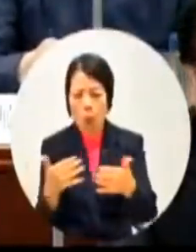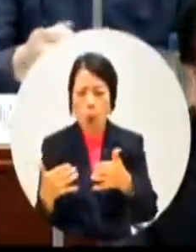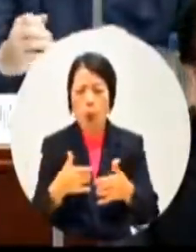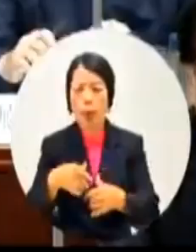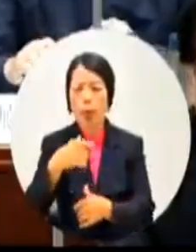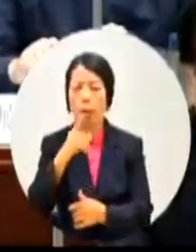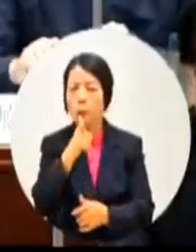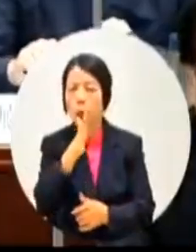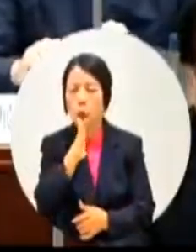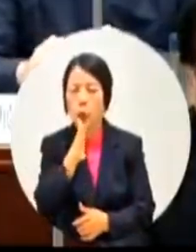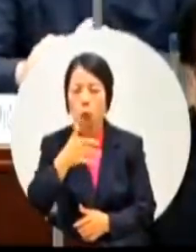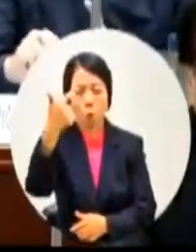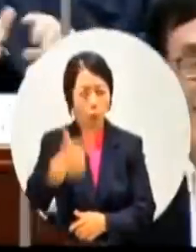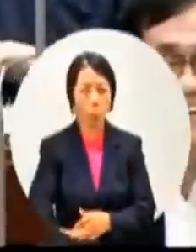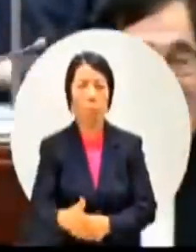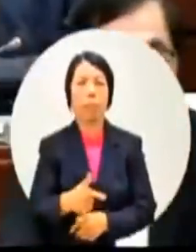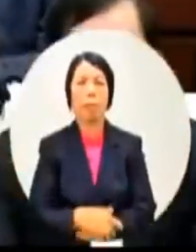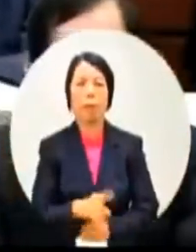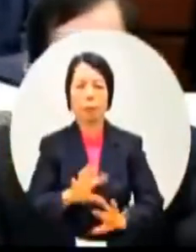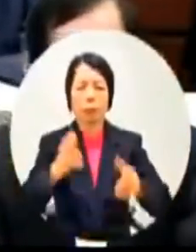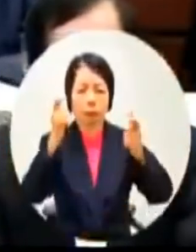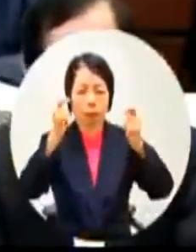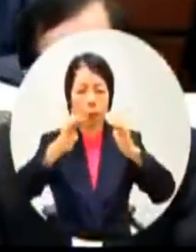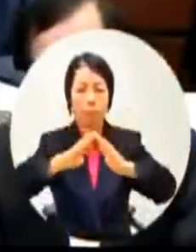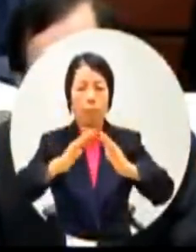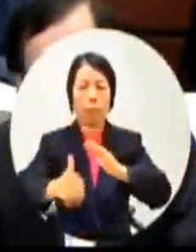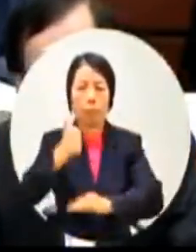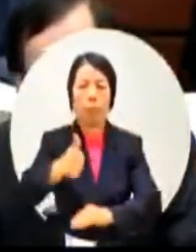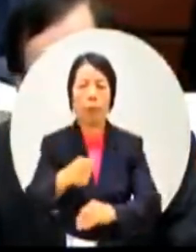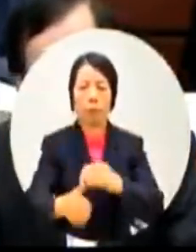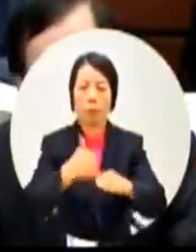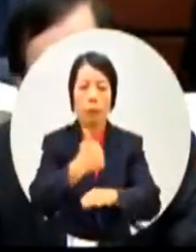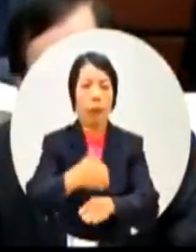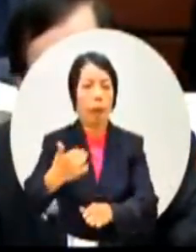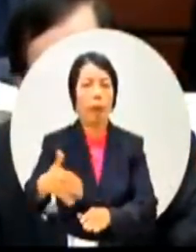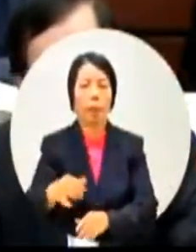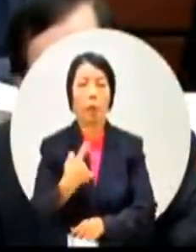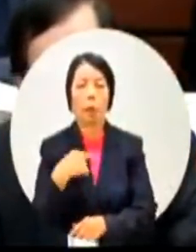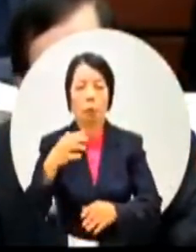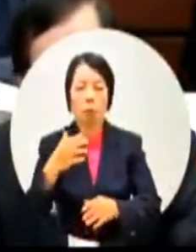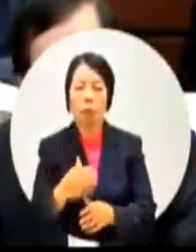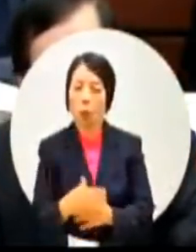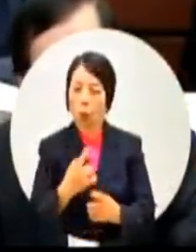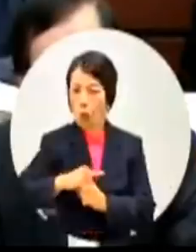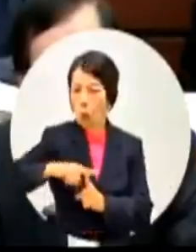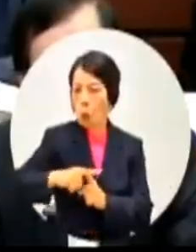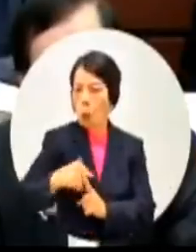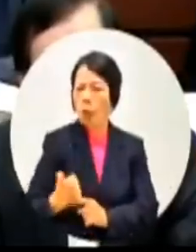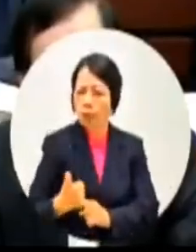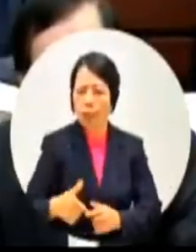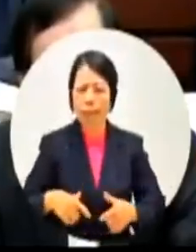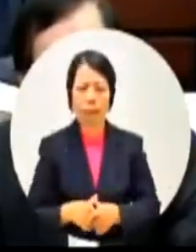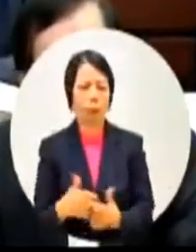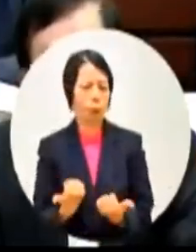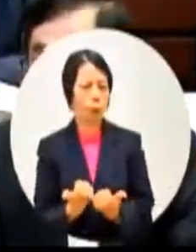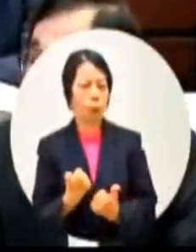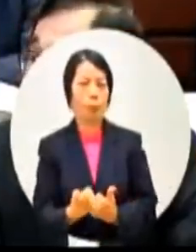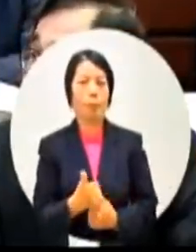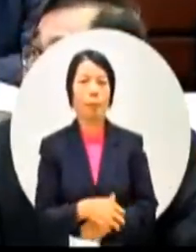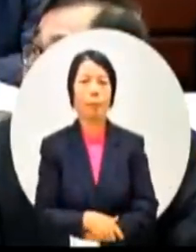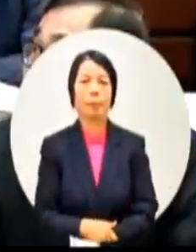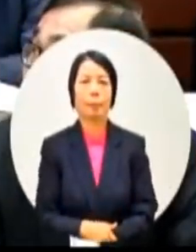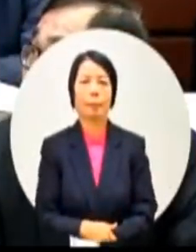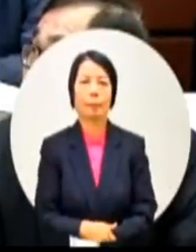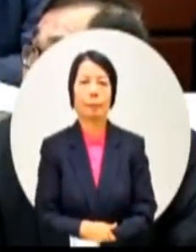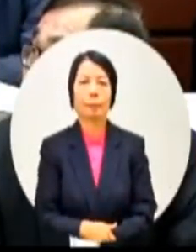讲较紧嘞？你还袂当着嘞？我算够有水准，讲话足水的吼。来，你讲做会到做袂到，莫甲浪费时间，咁好。 我全力以赴，而